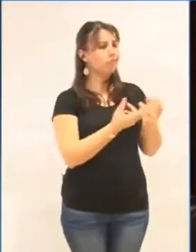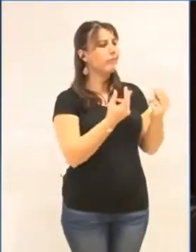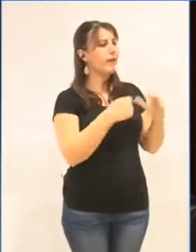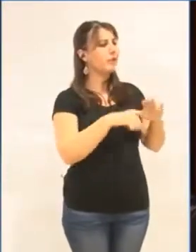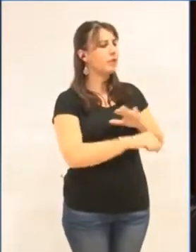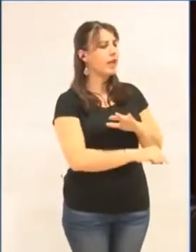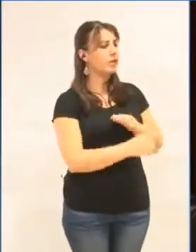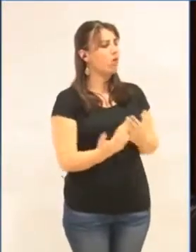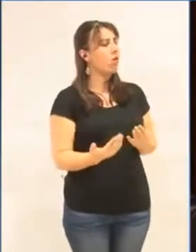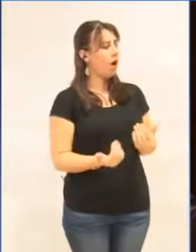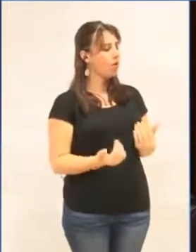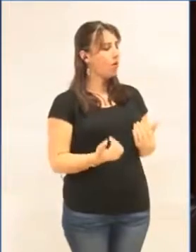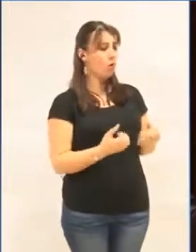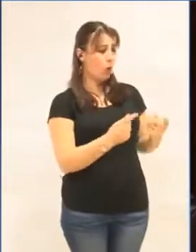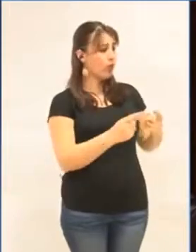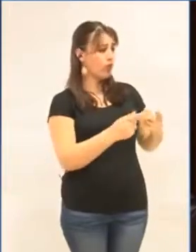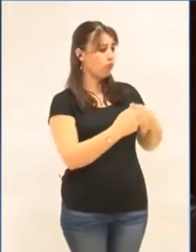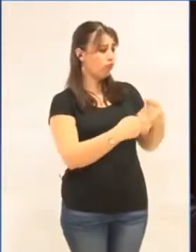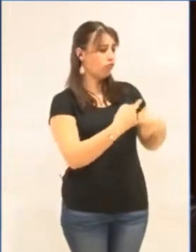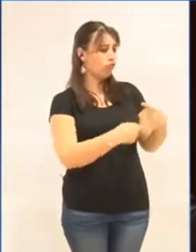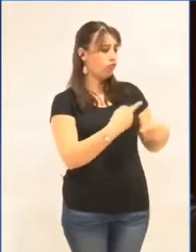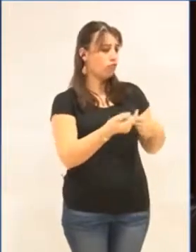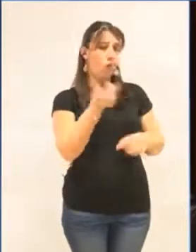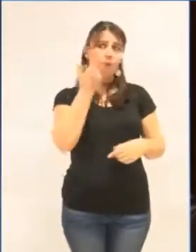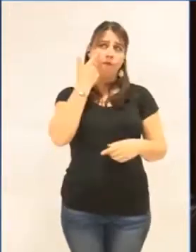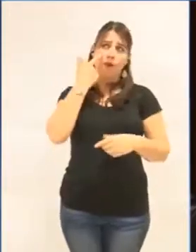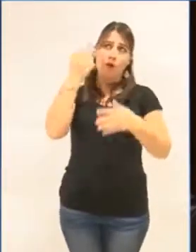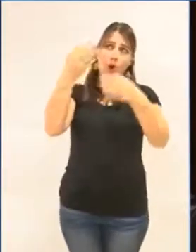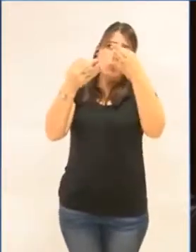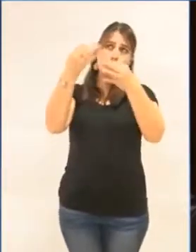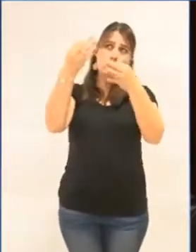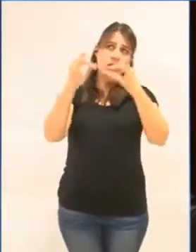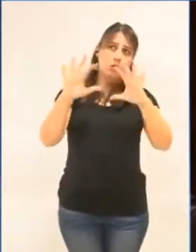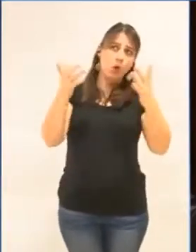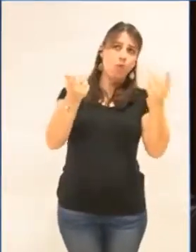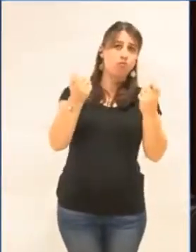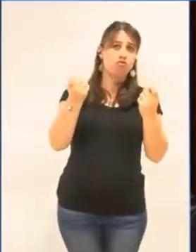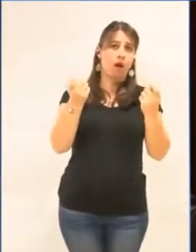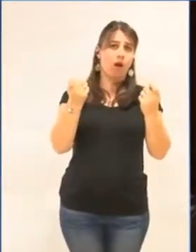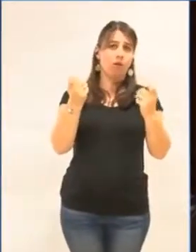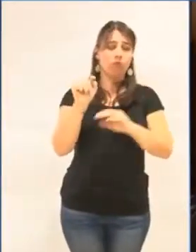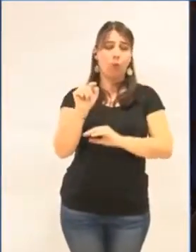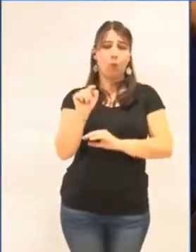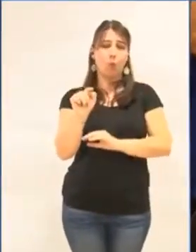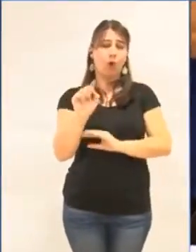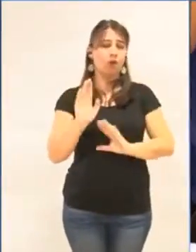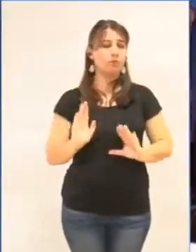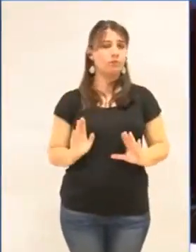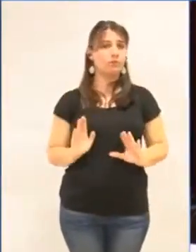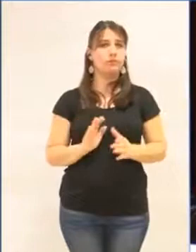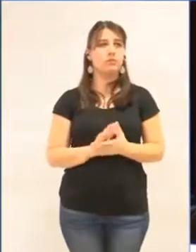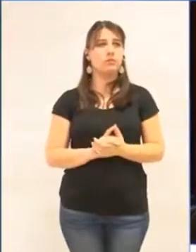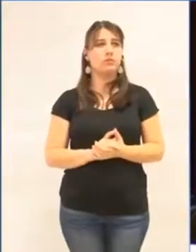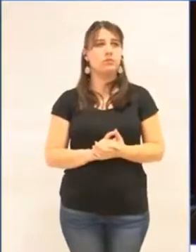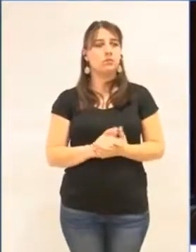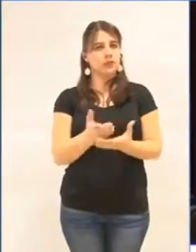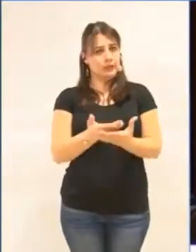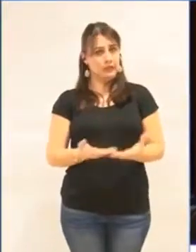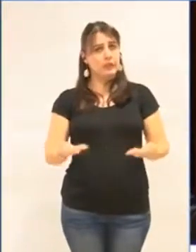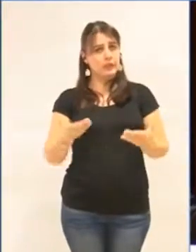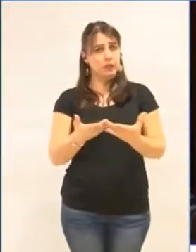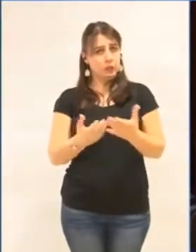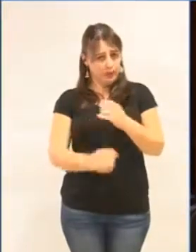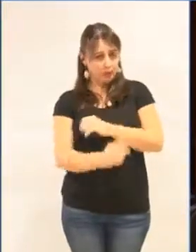nous attendrons de voir comment la justice traitera ces réponses. Ni plus, ni moins. Mais cette situation